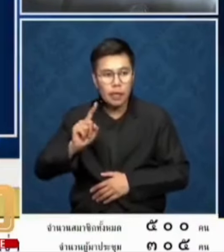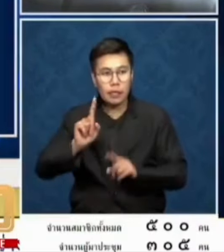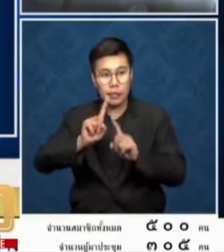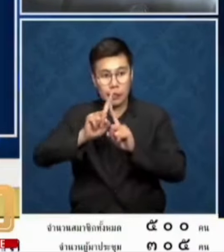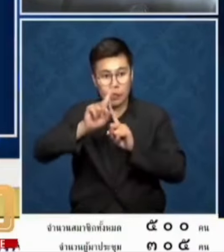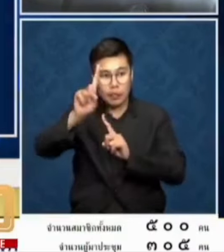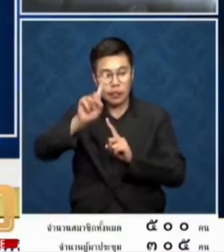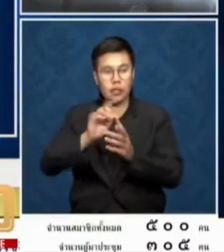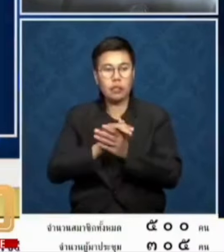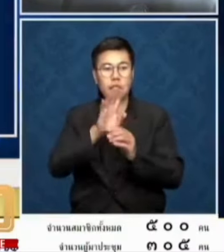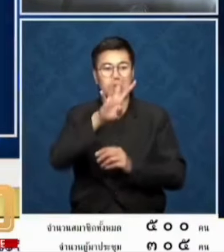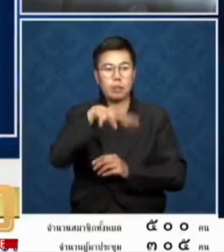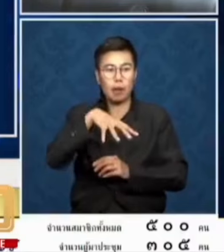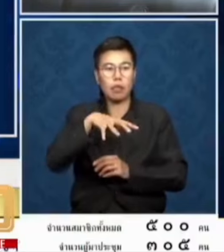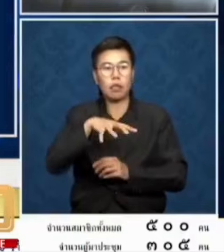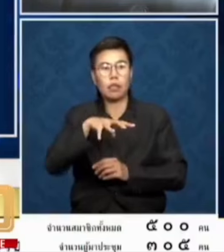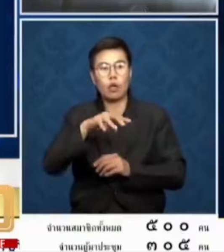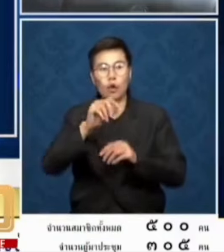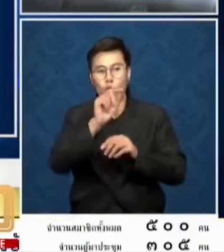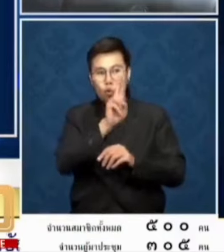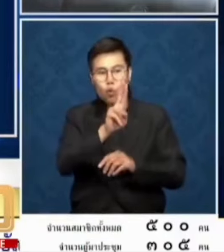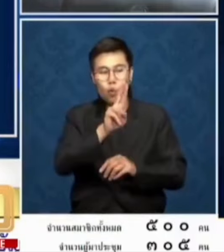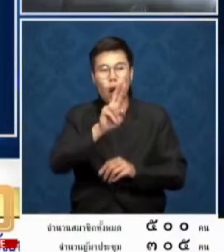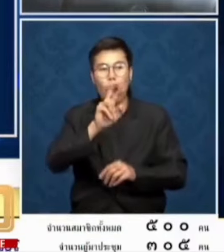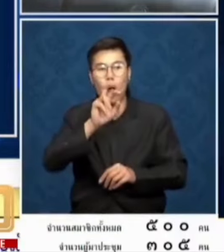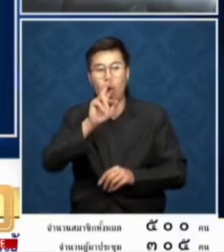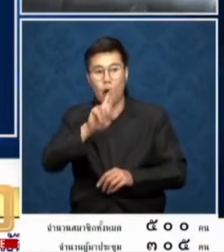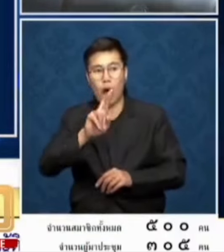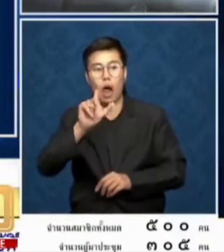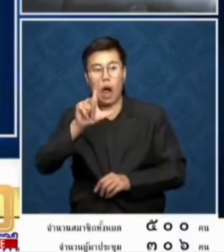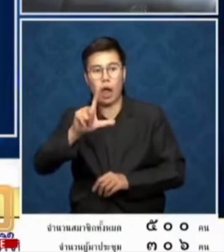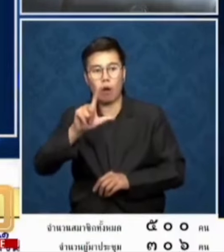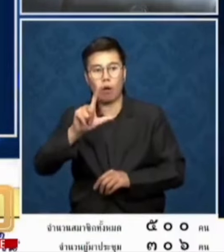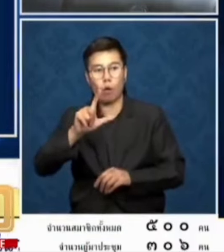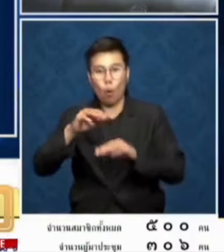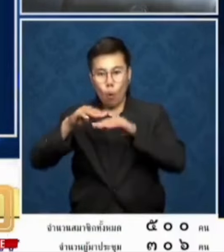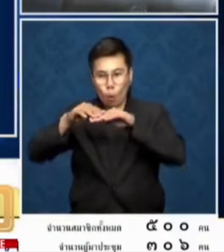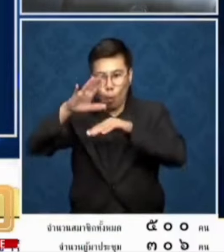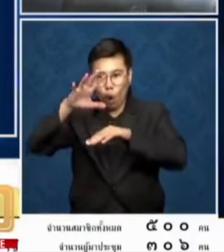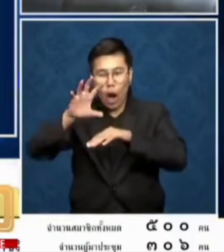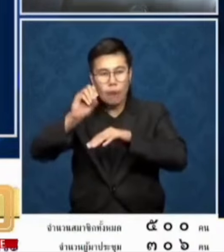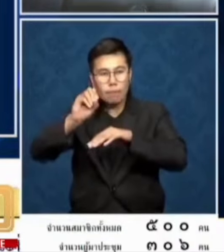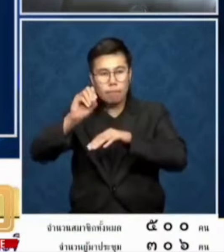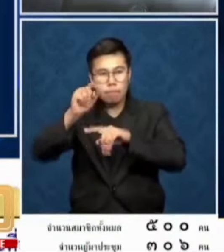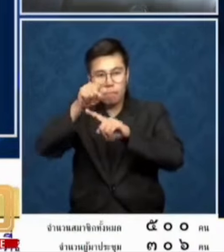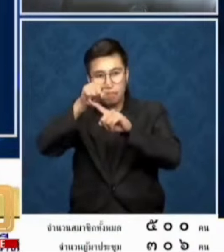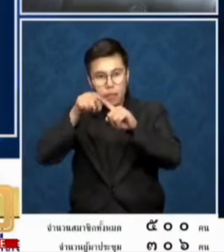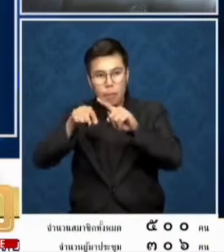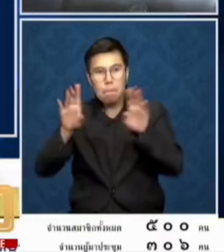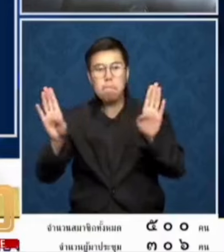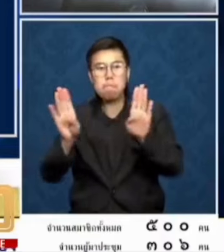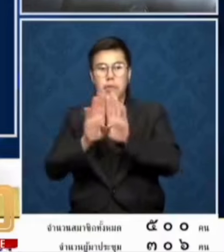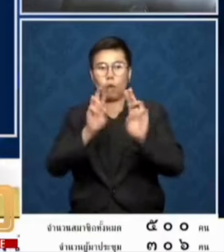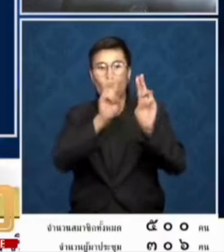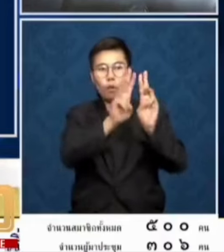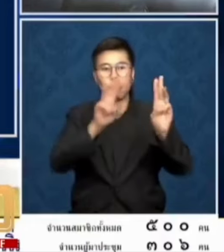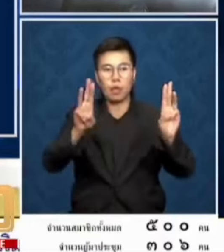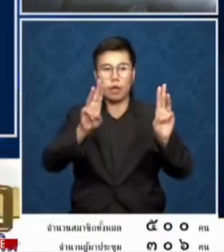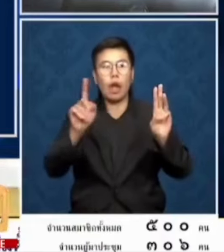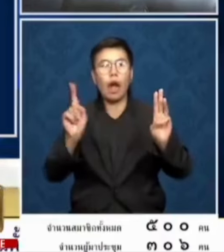1 4,000 กว่า URL นะคะซึ่งเป็นแบบเกินประมาณ 50% เนี่ยเป็นการปิดเว็บไซต์หมิ่น